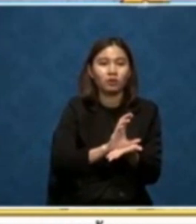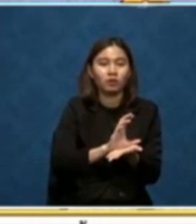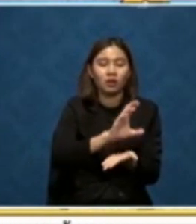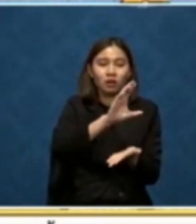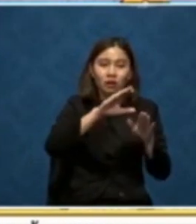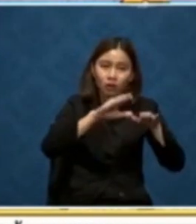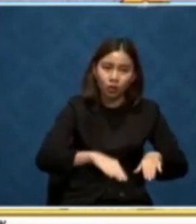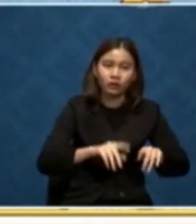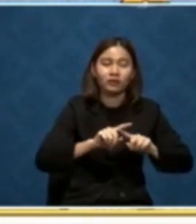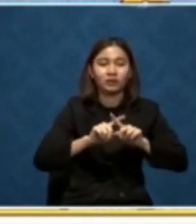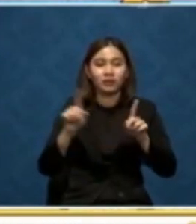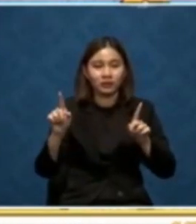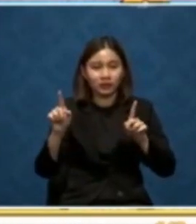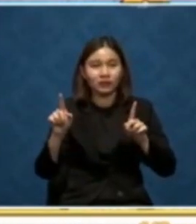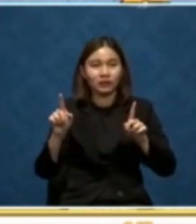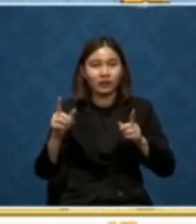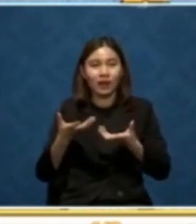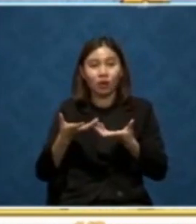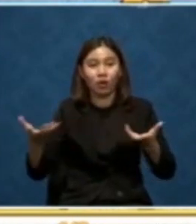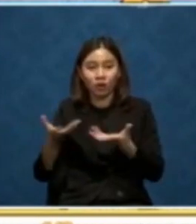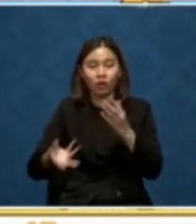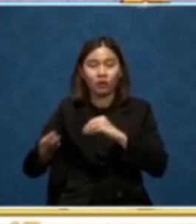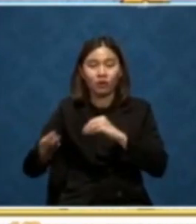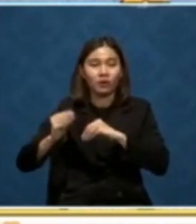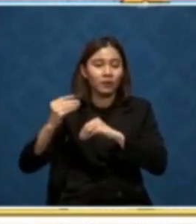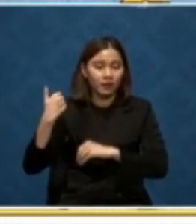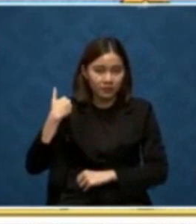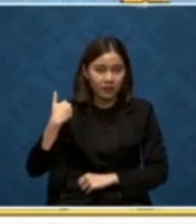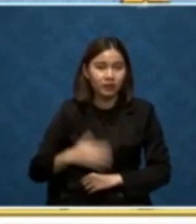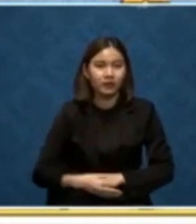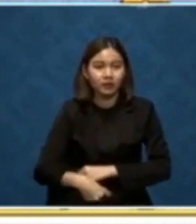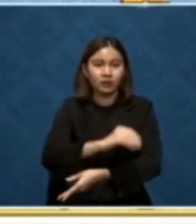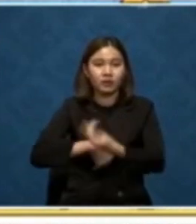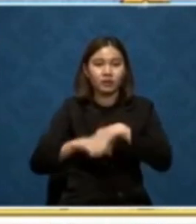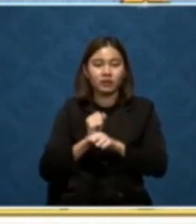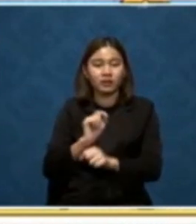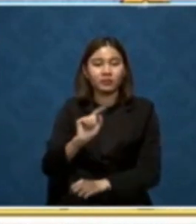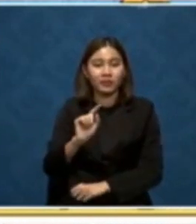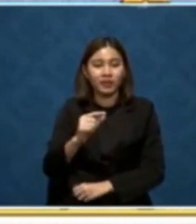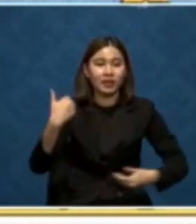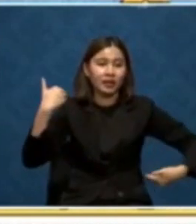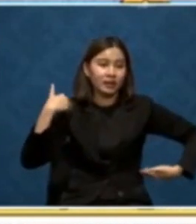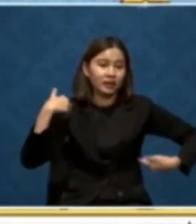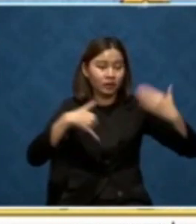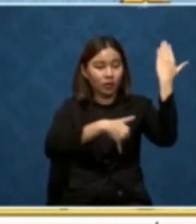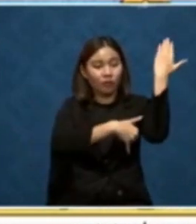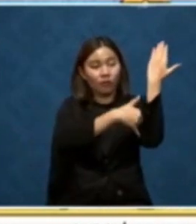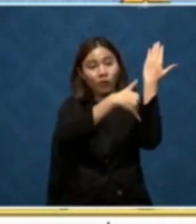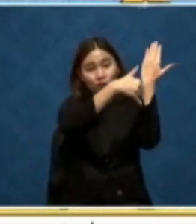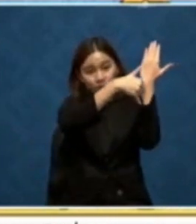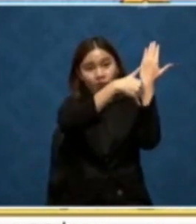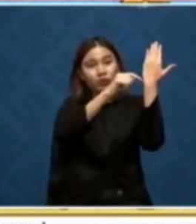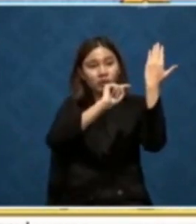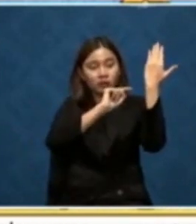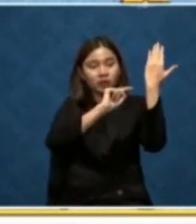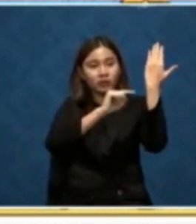แต่ได้ผลผลิตในปริมาณที่เพิ่มขึ้นในทางปฏิบัติลิงที่ใช้ในการขึ้นมะพร้าว